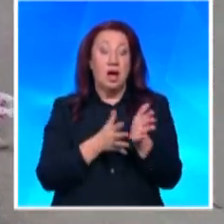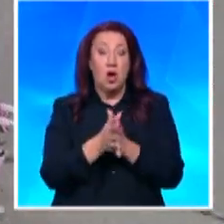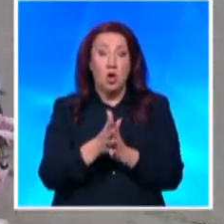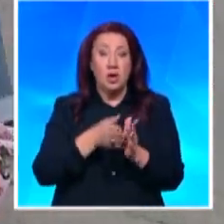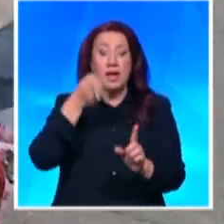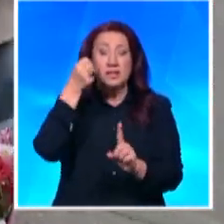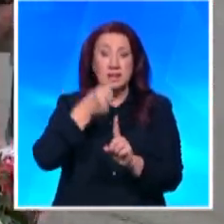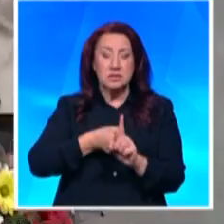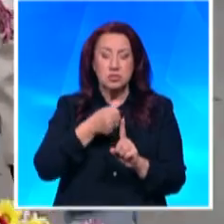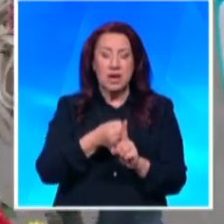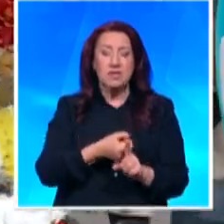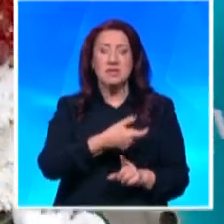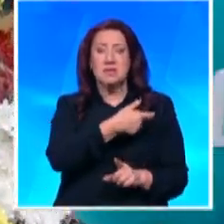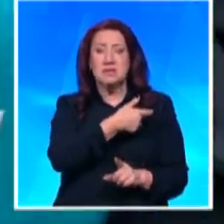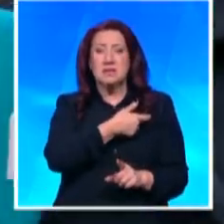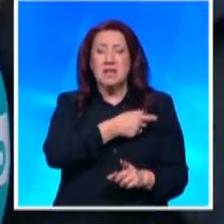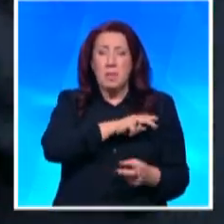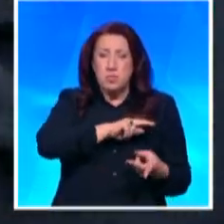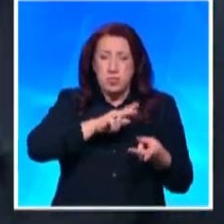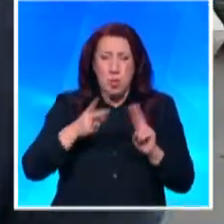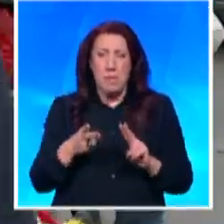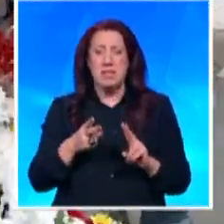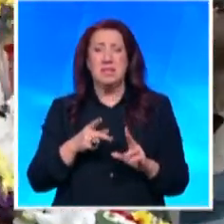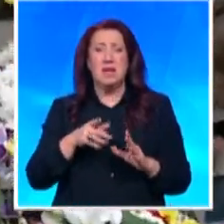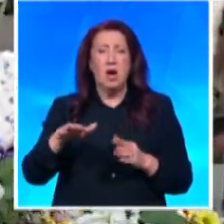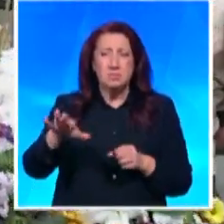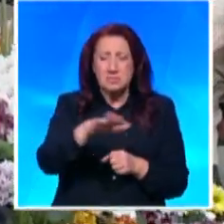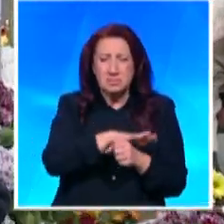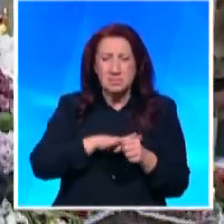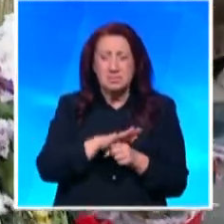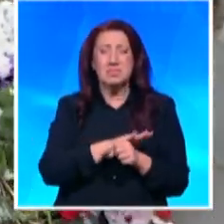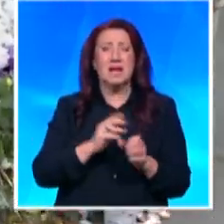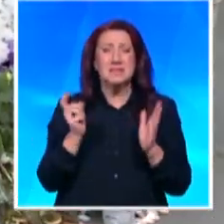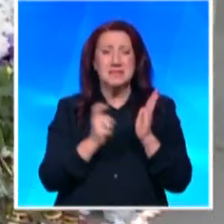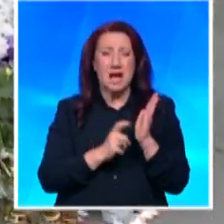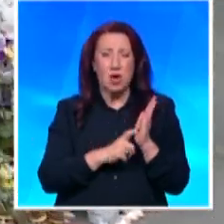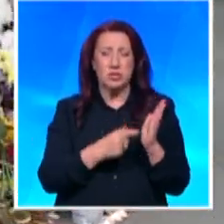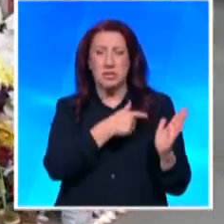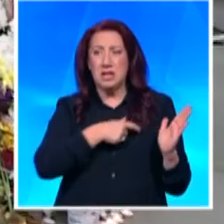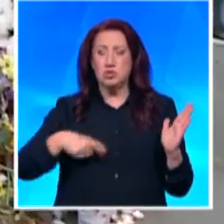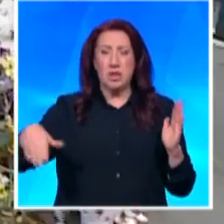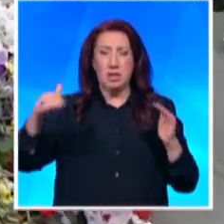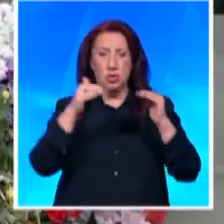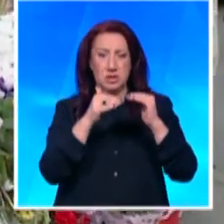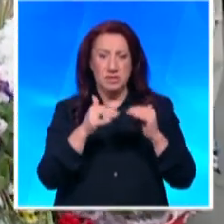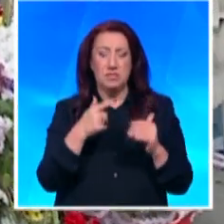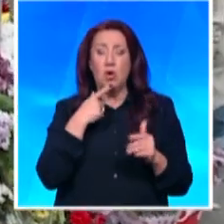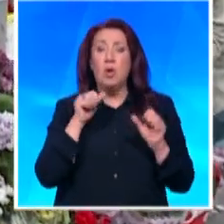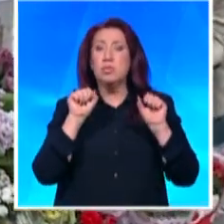на национално ниво. Гневът им дойде след смъртта на 24-годишната